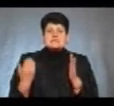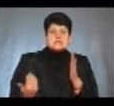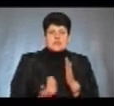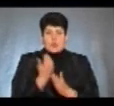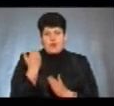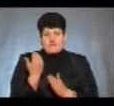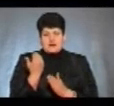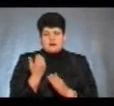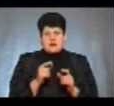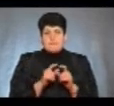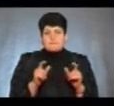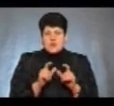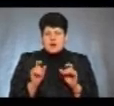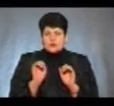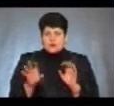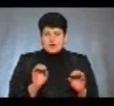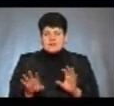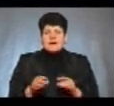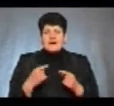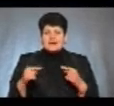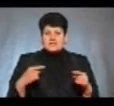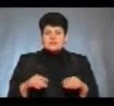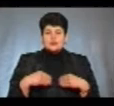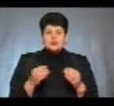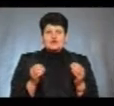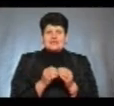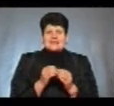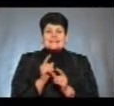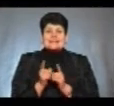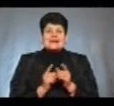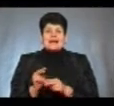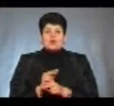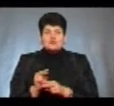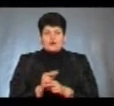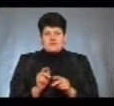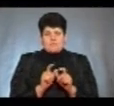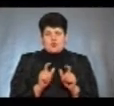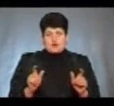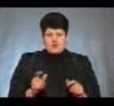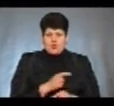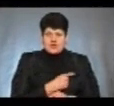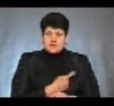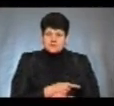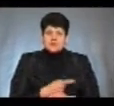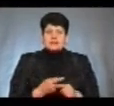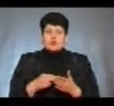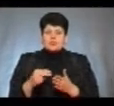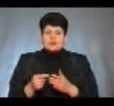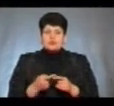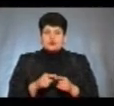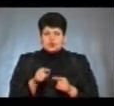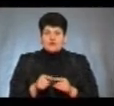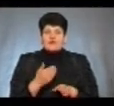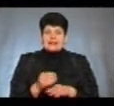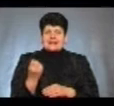загальної практики сімейної медицини. Решту автомобілів передадуть до 10 реконструйованих амбулаторій. На закупівлю цього транспорту з державного